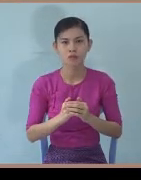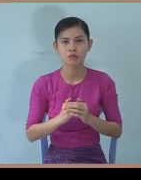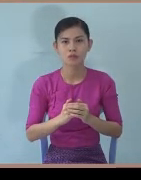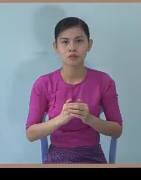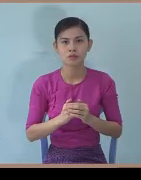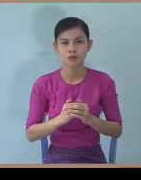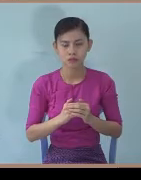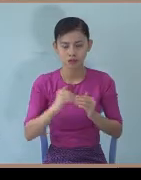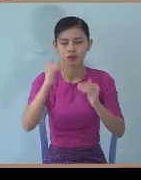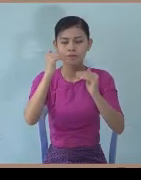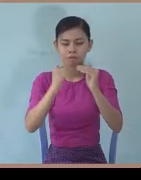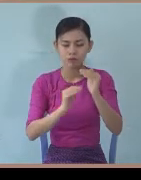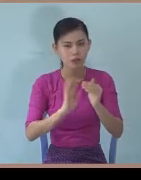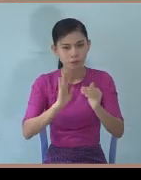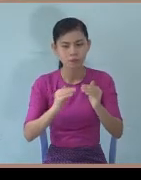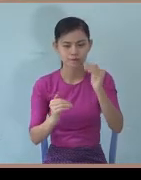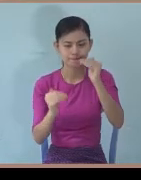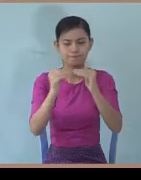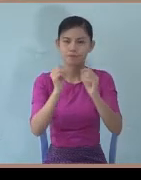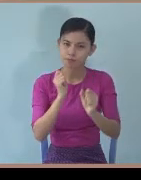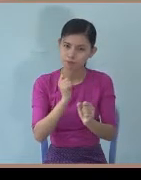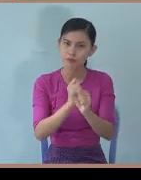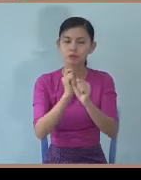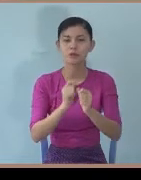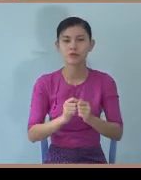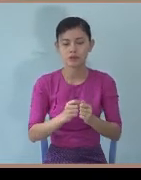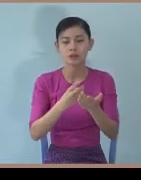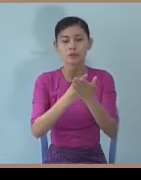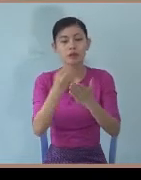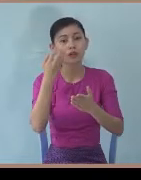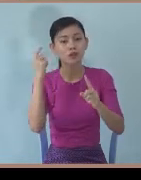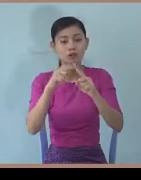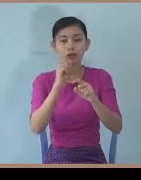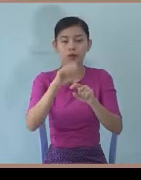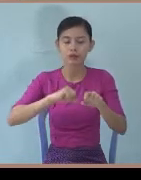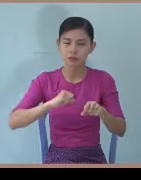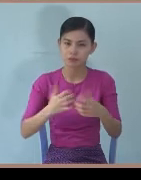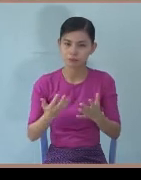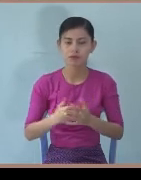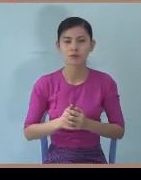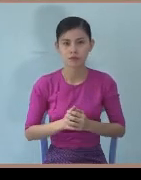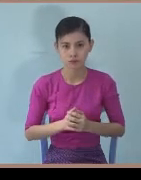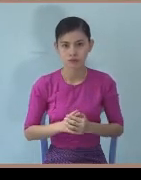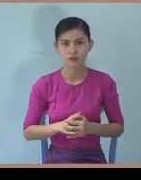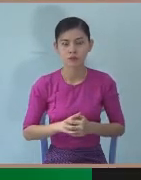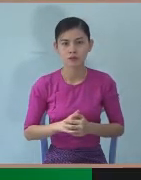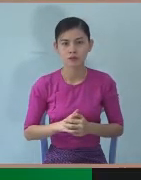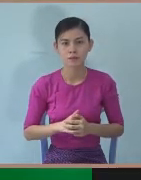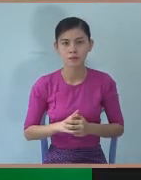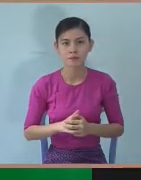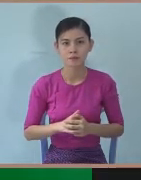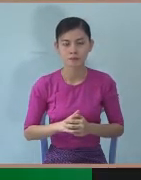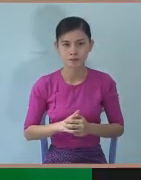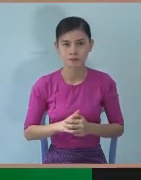တိအပွင့်ကိုနိုင်ငံရေးနဲ့ပတ်သက်တဲ့အတိအပွင့်ကိုခံစားရမှာပါပညာရေးနဲ့ပတ်သက်ပြီးမှပြန်ဖြေရမယ်ဆိုလို့ရှိရင်တော့ပညာရေးနဲ့ပ